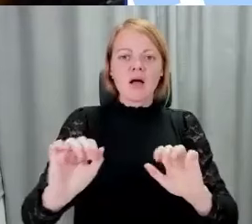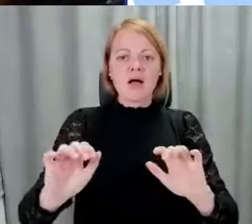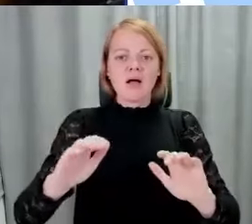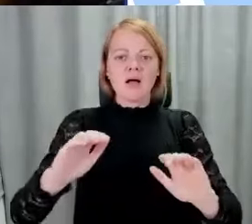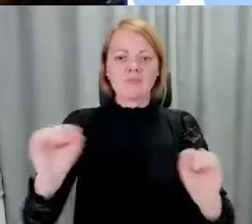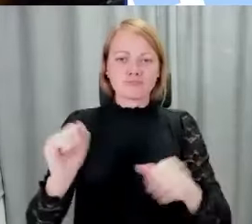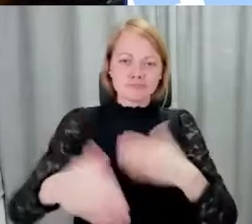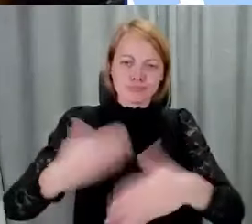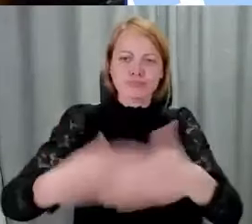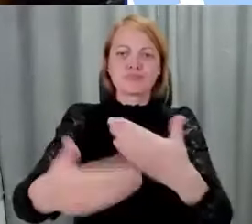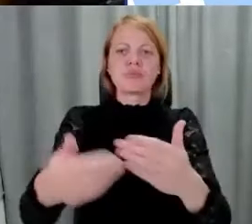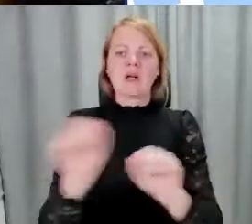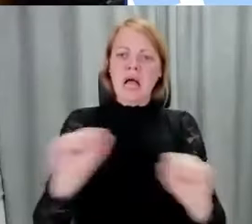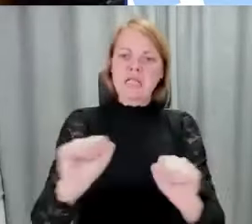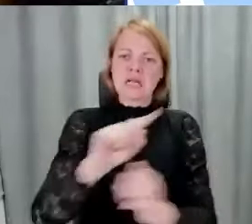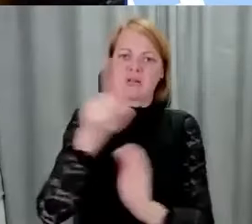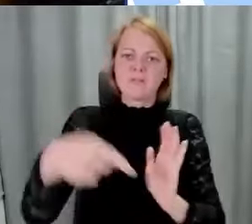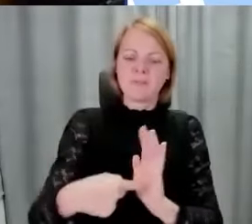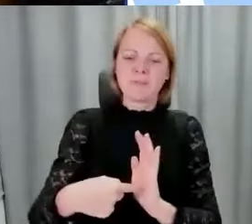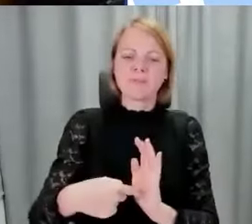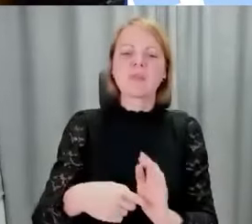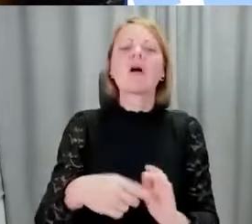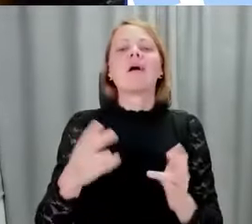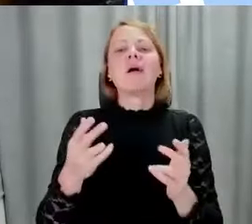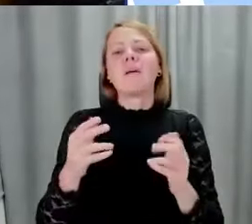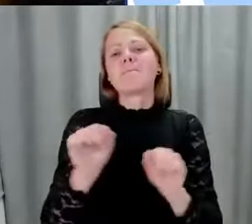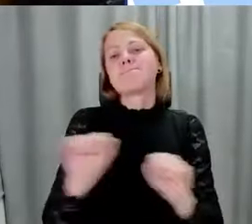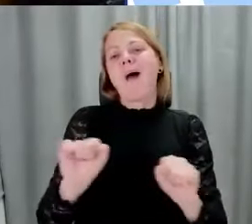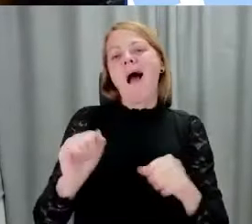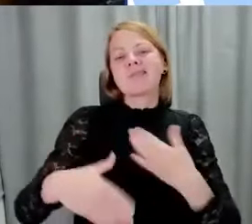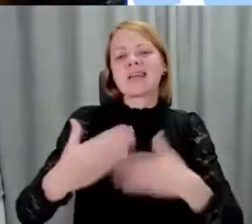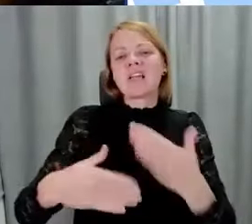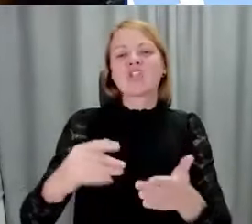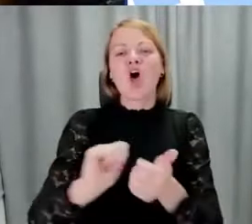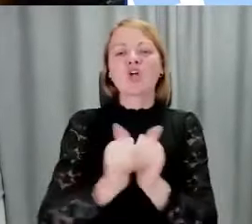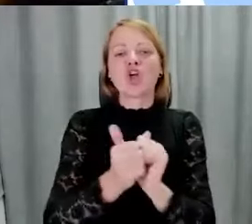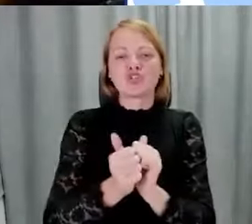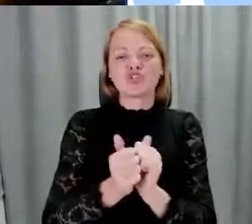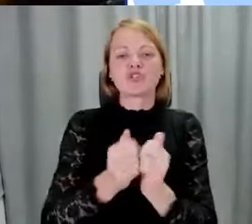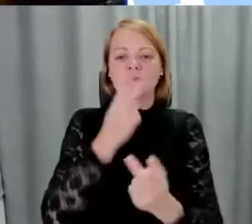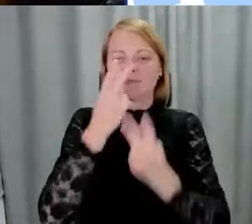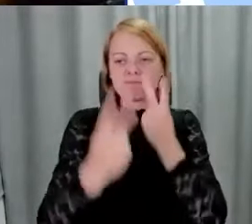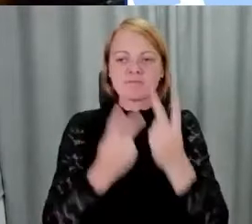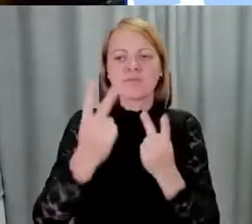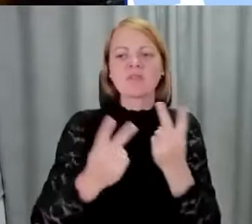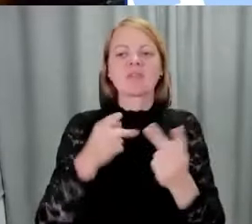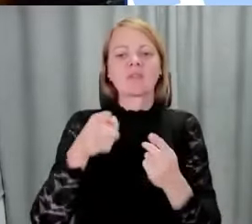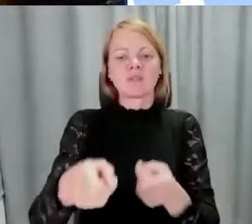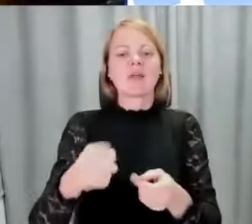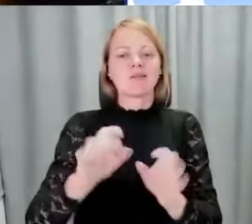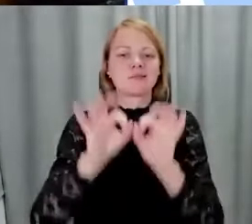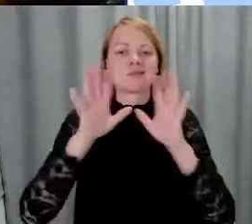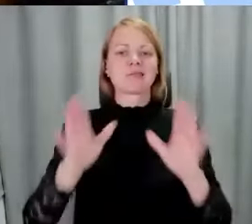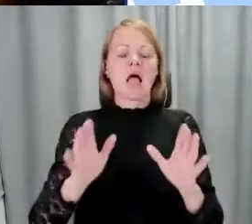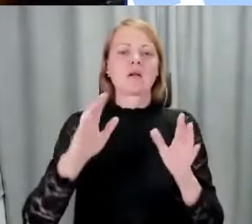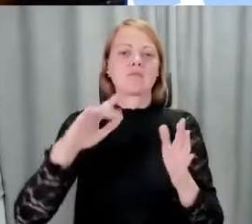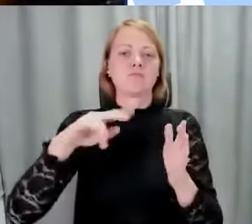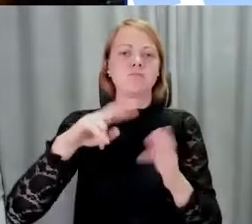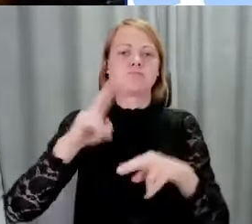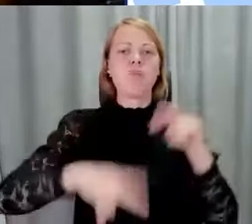režīmā, jā, ņemot vairāk, ko mēs teicām, ja mums vajadzētu rītdien, viņas rītdien varētu jau sākt būvēt un projektēt. Tāpēc, ka šī